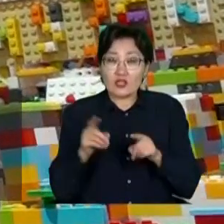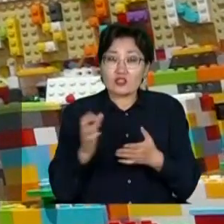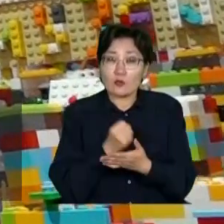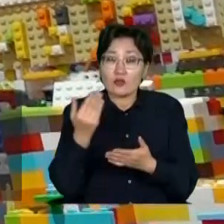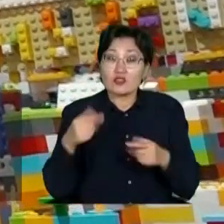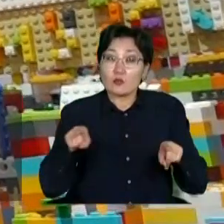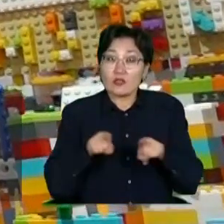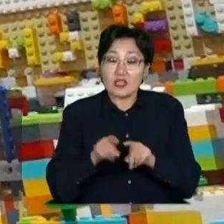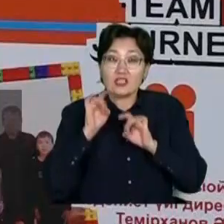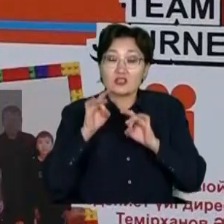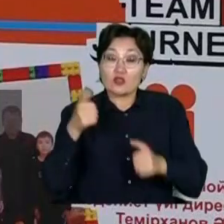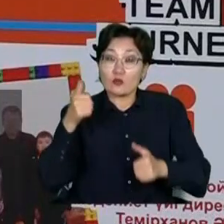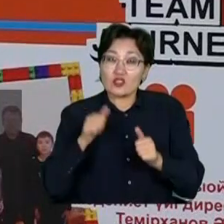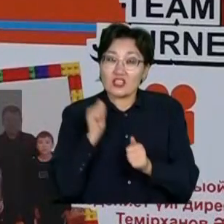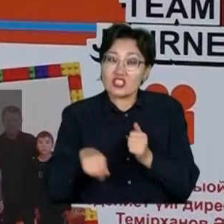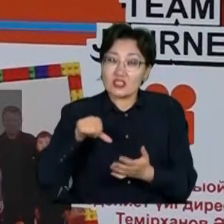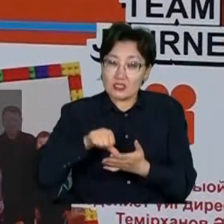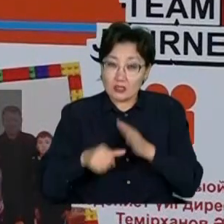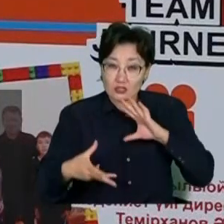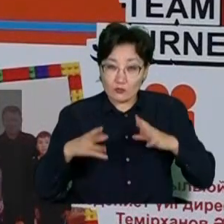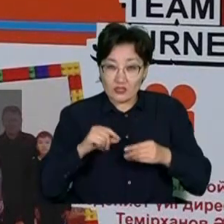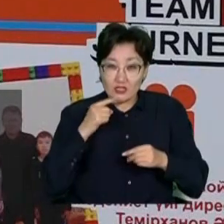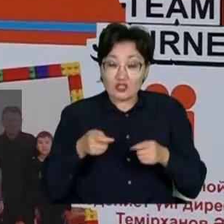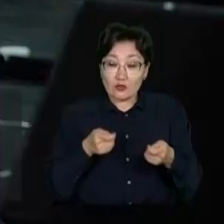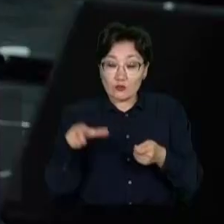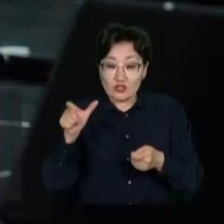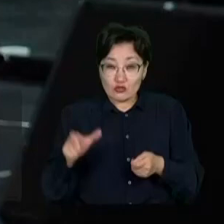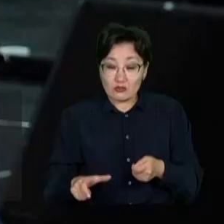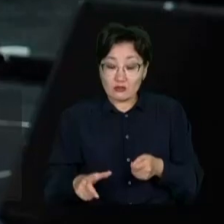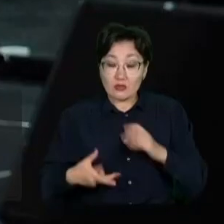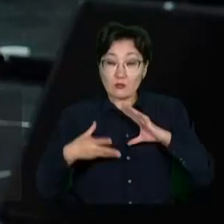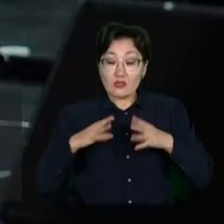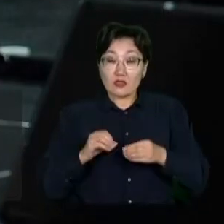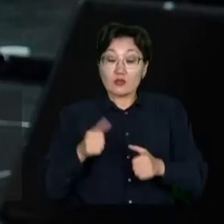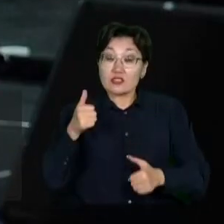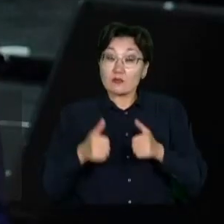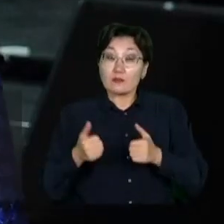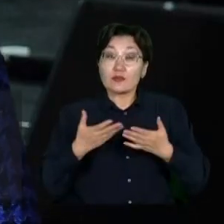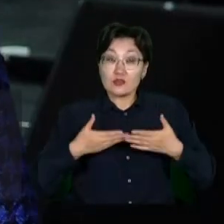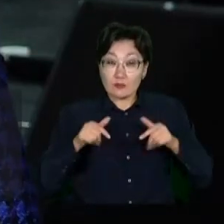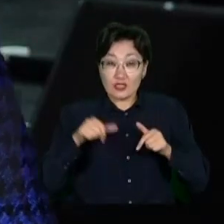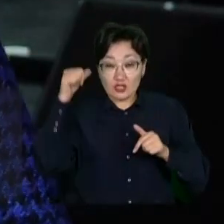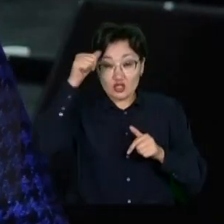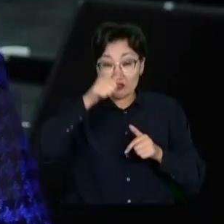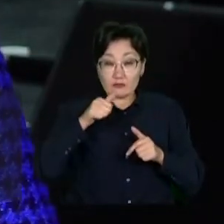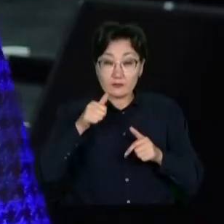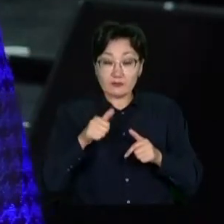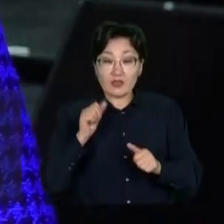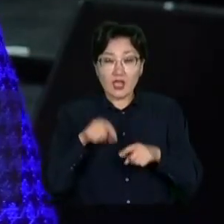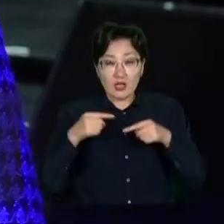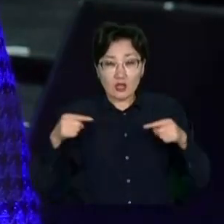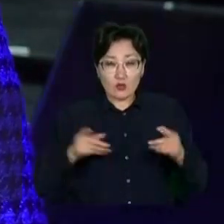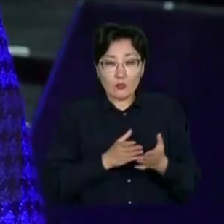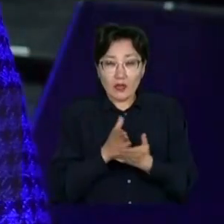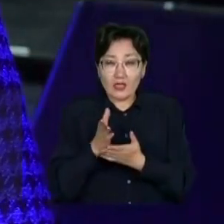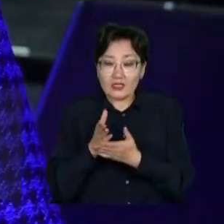олардың осындай чемпионаттарға жиі қатысуының нәтижесі, дейді ұйымдастырушылар. Жалпы чемпионатты біз биылғы жылы әртүрлі